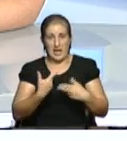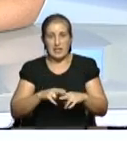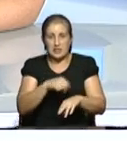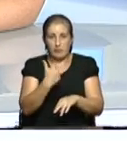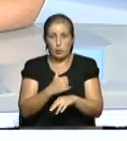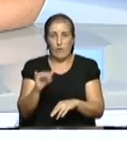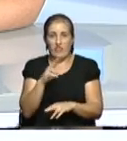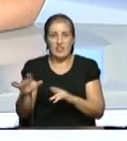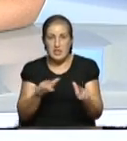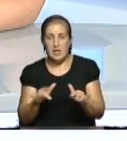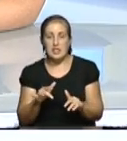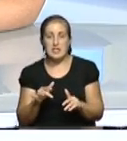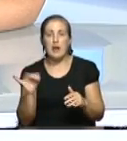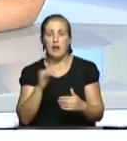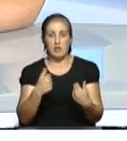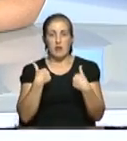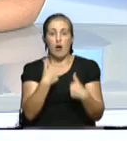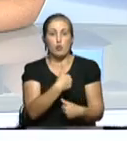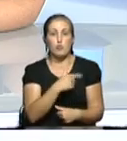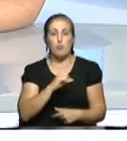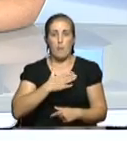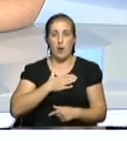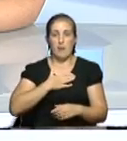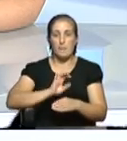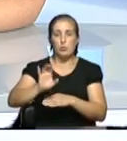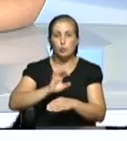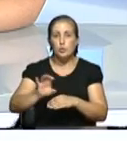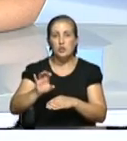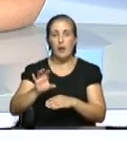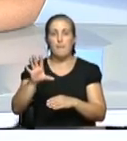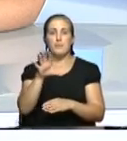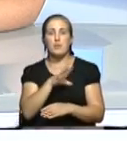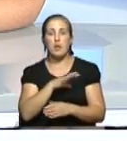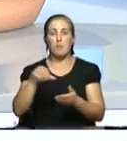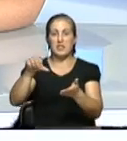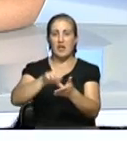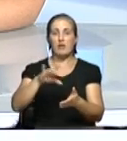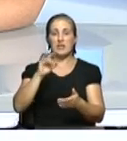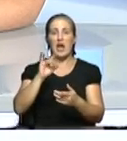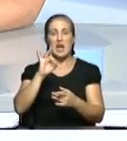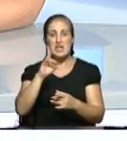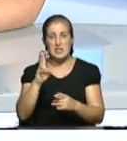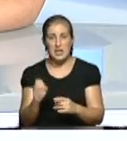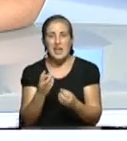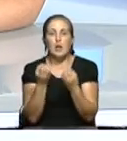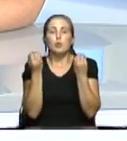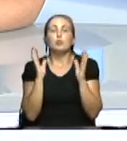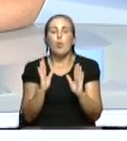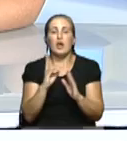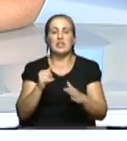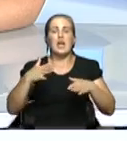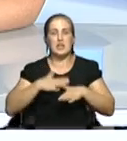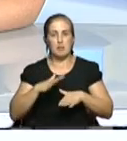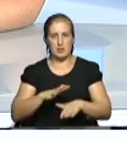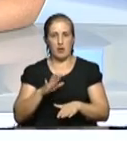и я хочу чтобы моя продукция позиции рава лодзь и был она представлена на рынке не только на крымском рынке